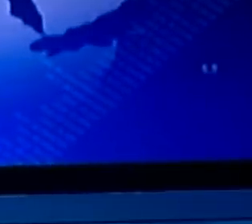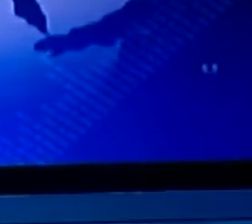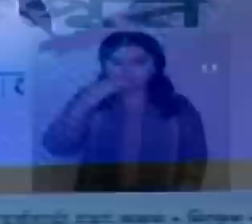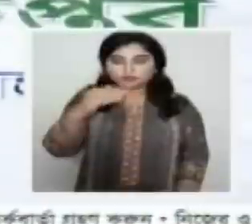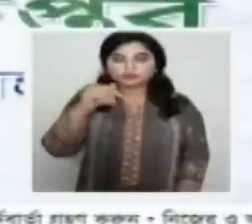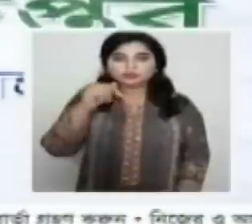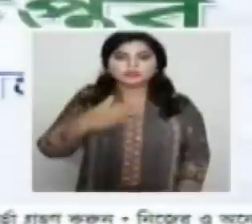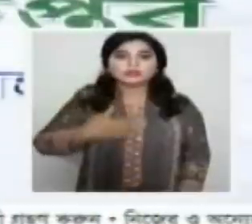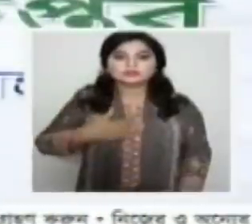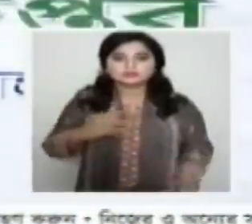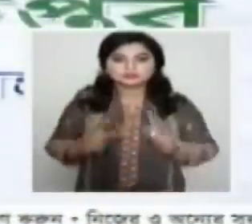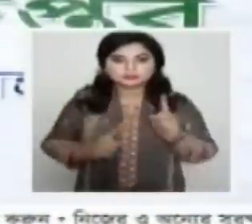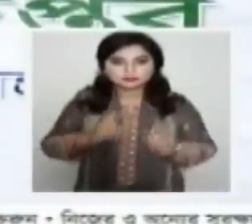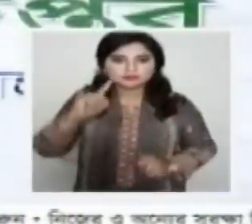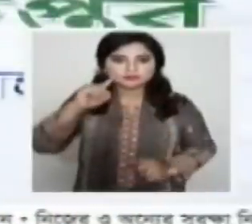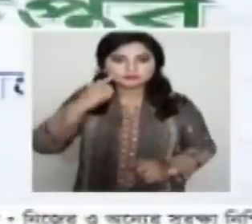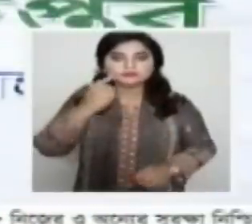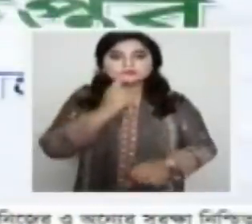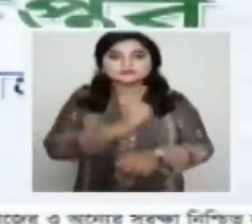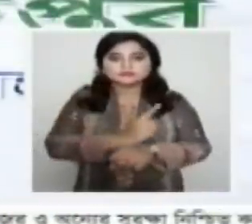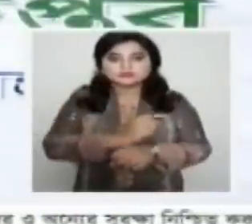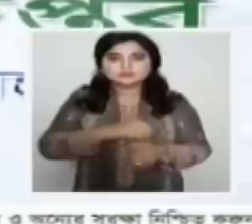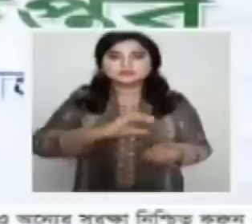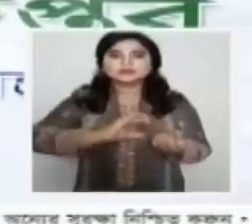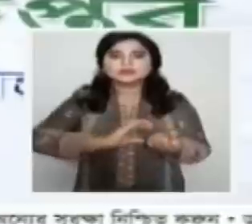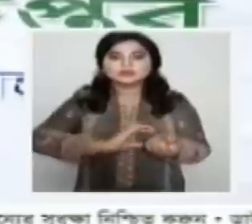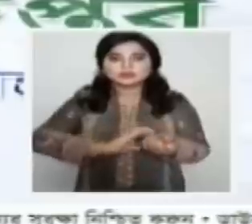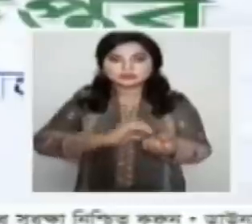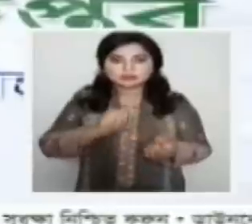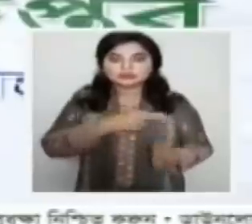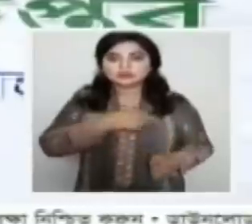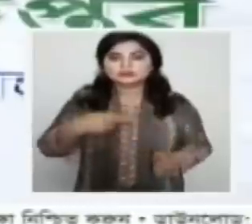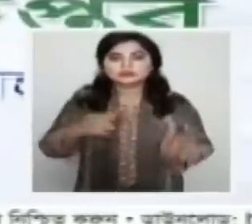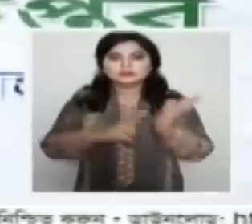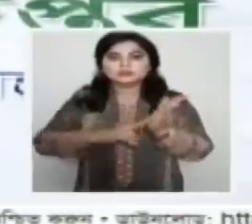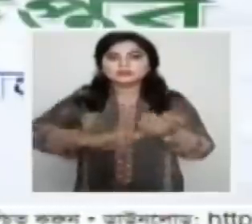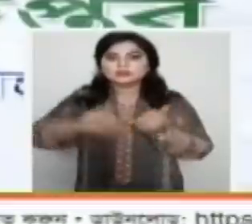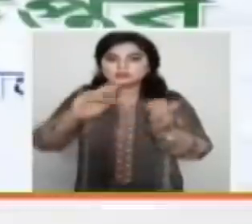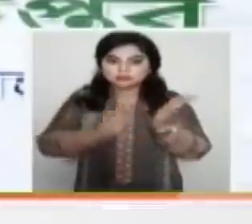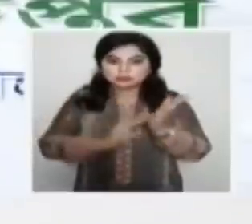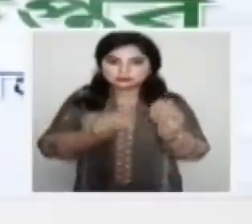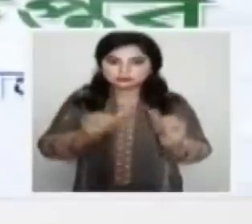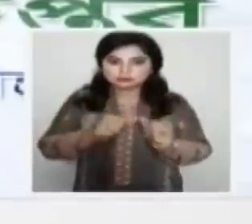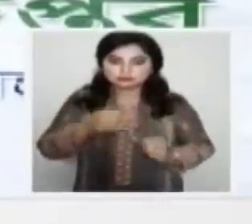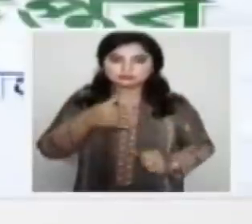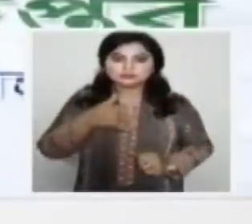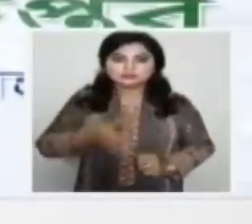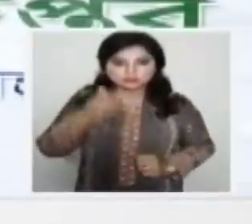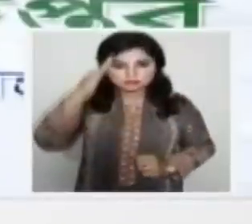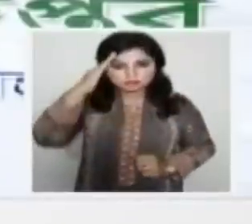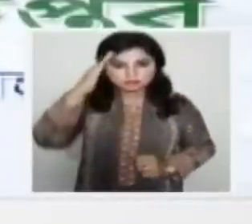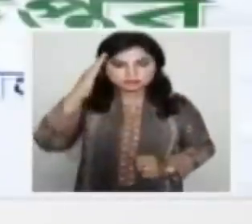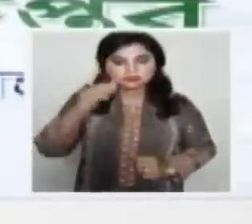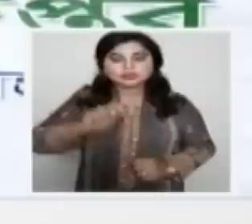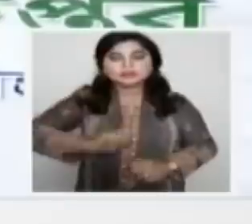জন এ নিয়ে মারা গেলেন 1262 জন করোনা শনাক্তেও নতুন রেকর্ড হয়েছে একদিনে সর্বোচ্চ